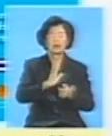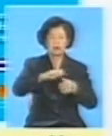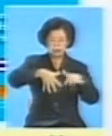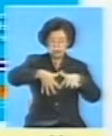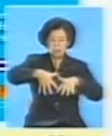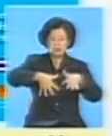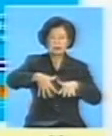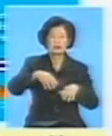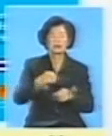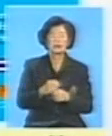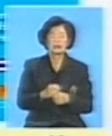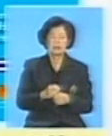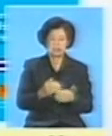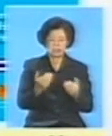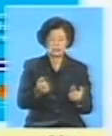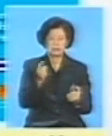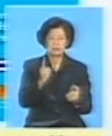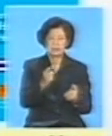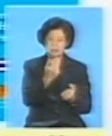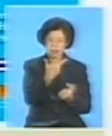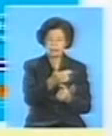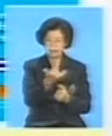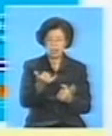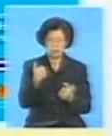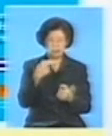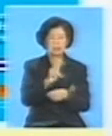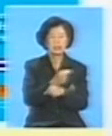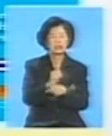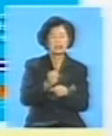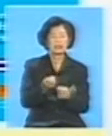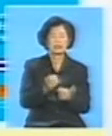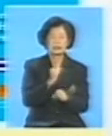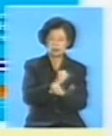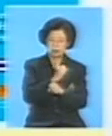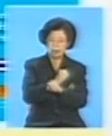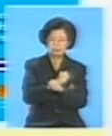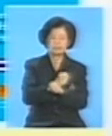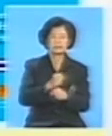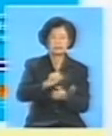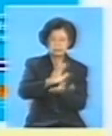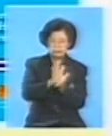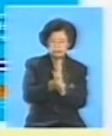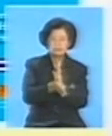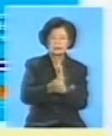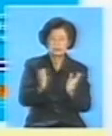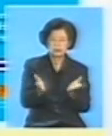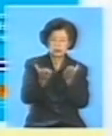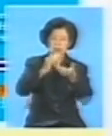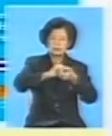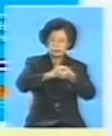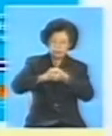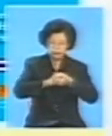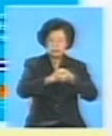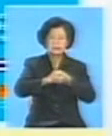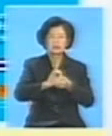ชาตินะครับเพราะฉะนั้นอันนี้ก็คือ3ประการที่เรามีหน้าที่บริหารการแผ่นดินปฏิรูปแล้วก็ส่งเสริมความสามัคคีสมาน